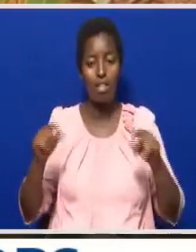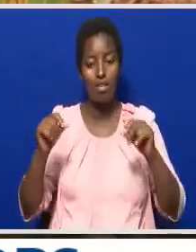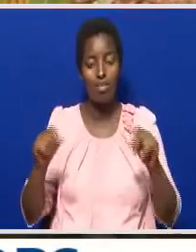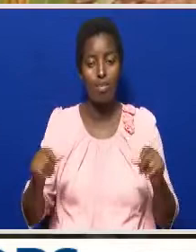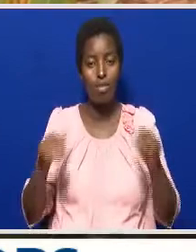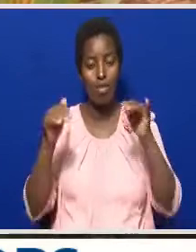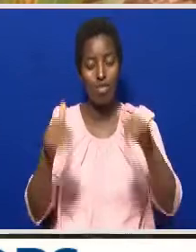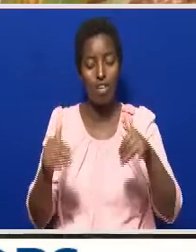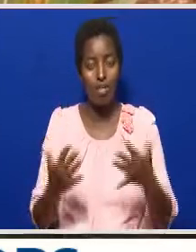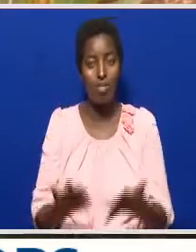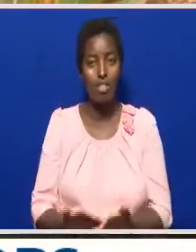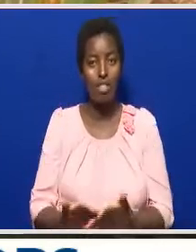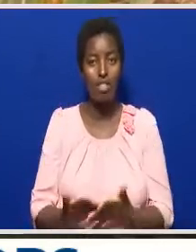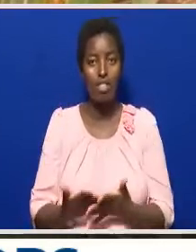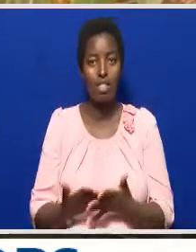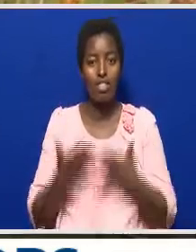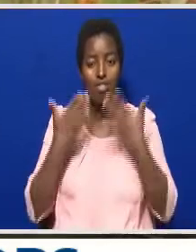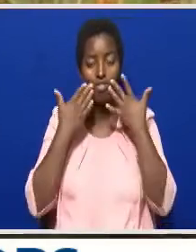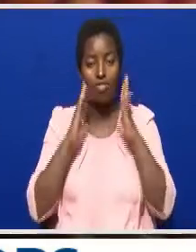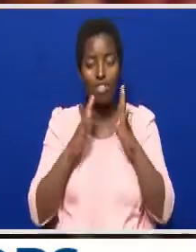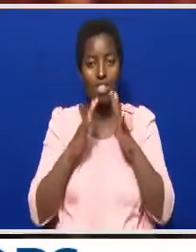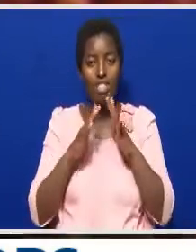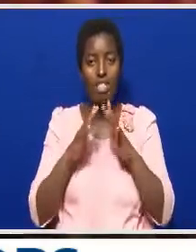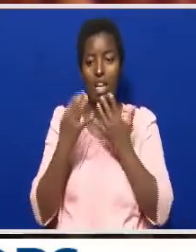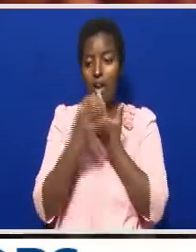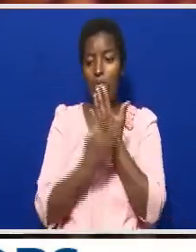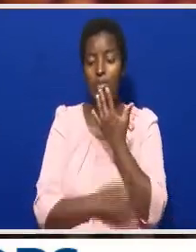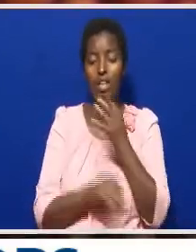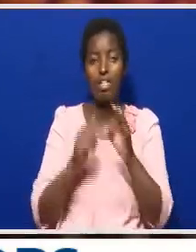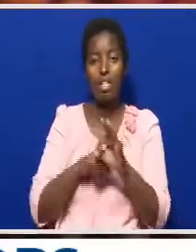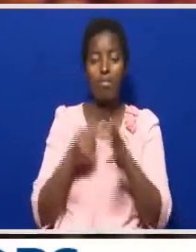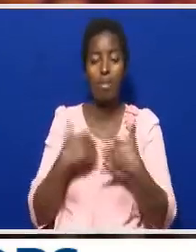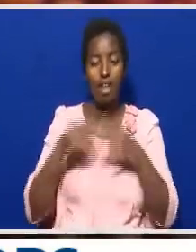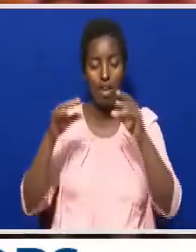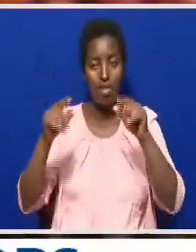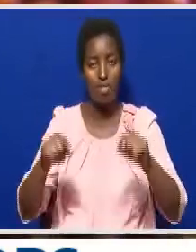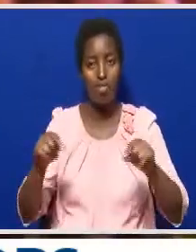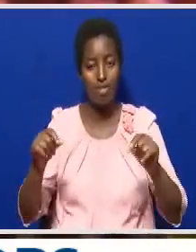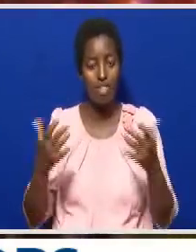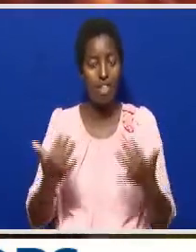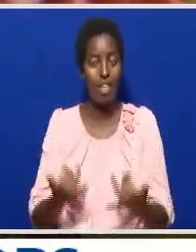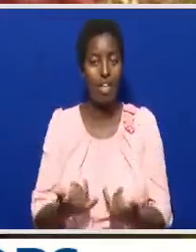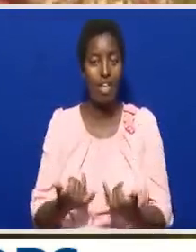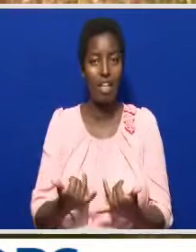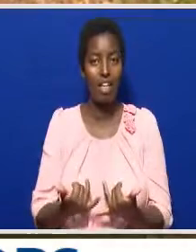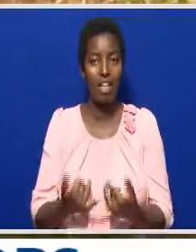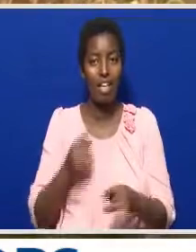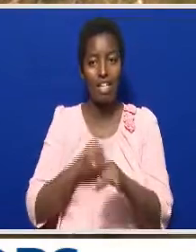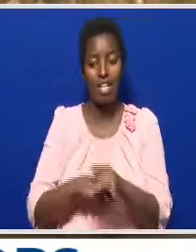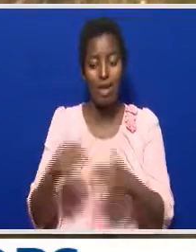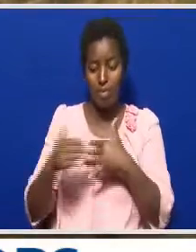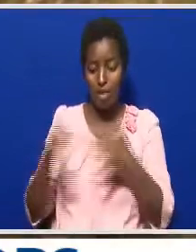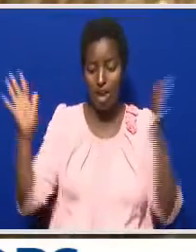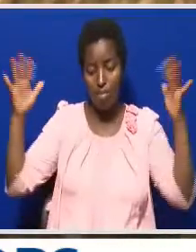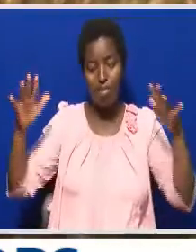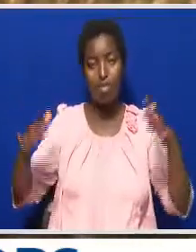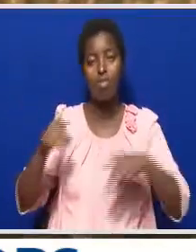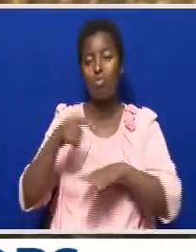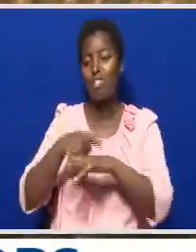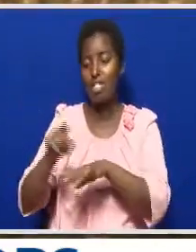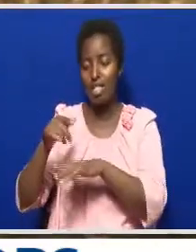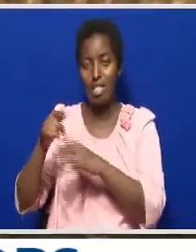tunalima ni ya kumaliza umaskini, maana tukiwa na mbegu hapa tutakosa mbegu. Na mvua ikikaribia tunaanza kupanda